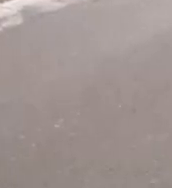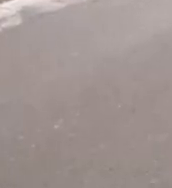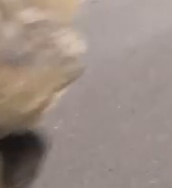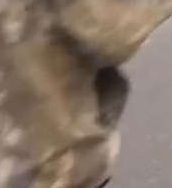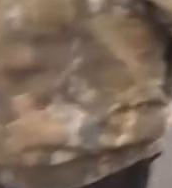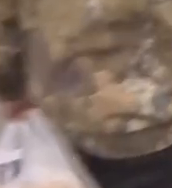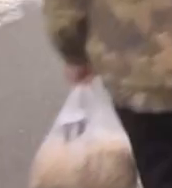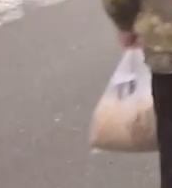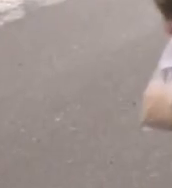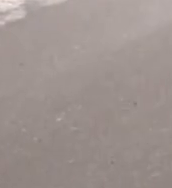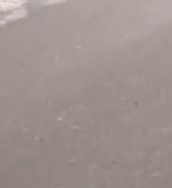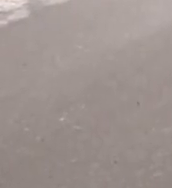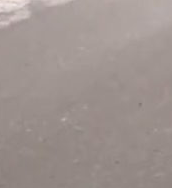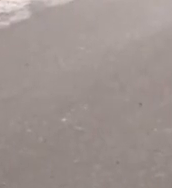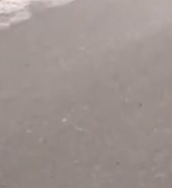ЖТСУ, Талдыкурган.